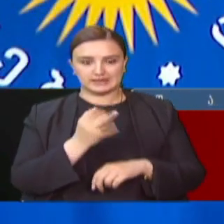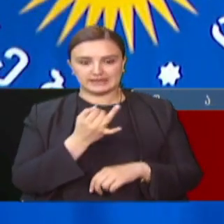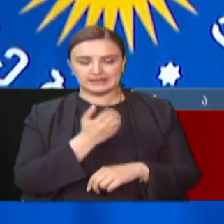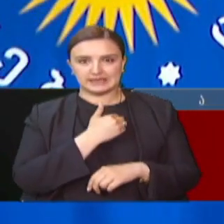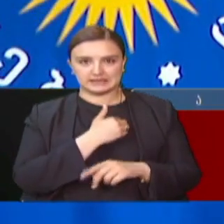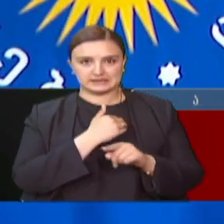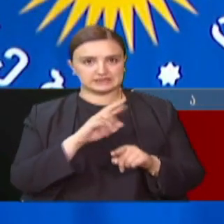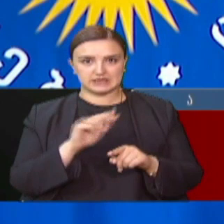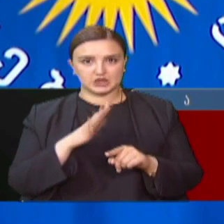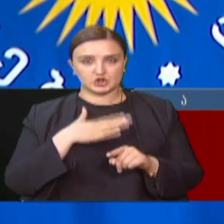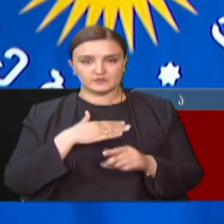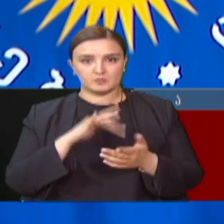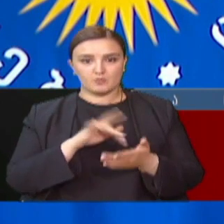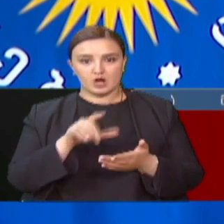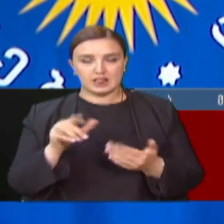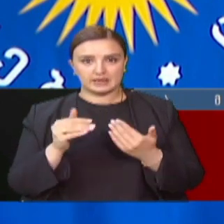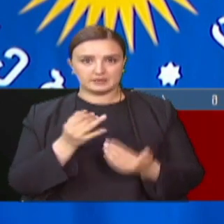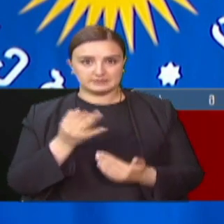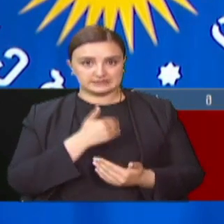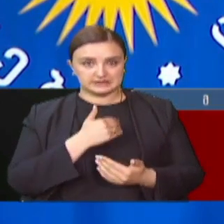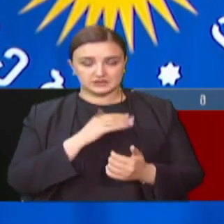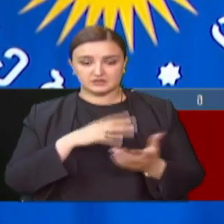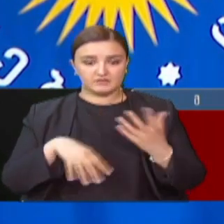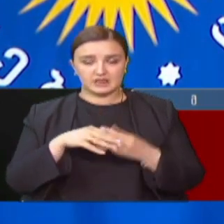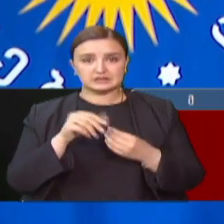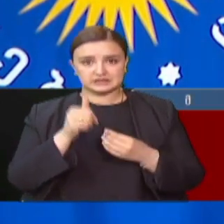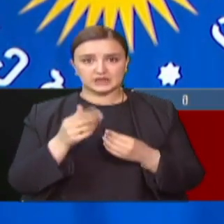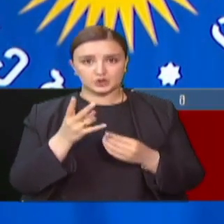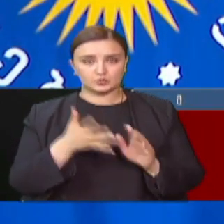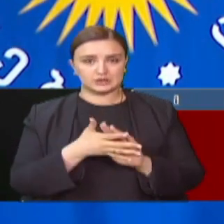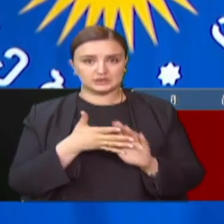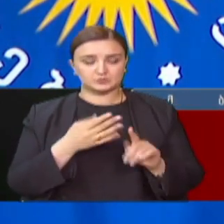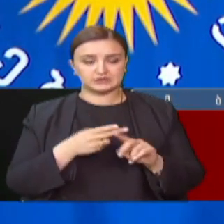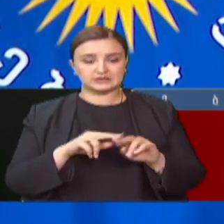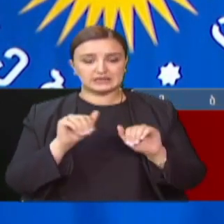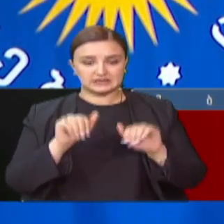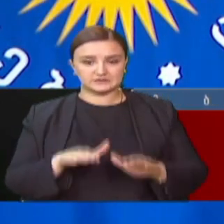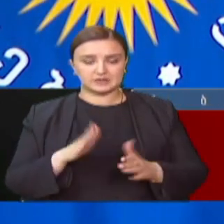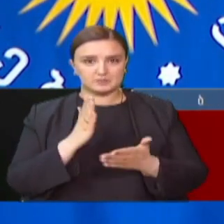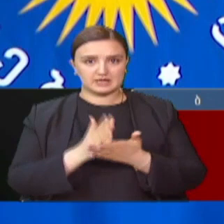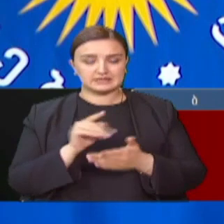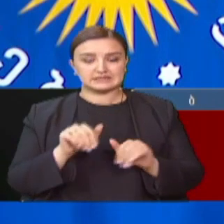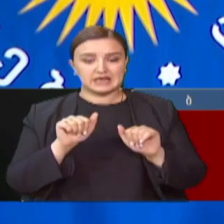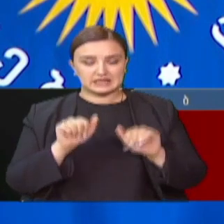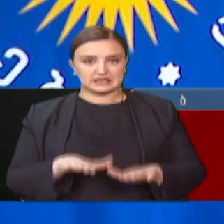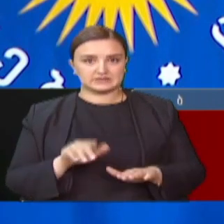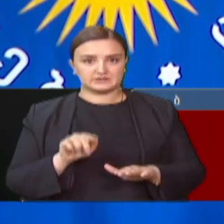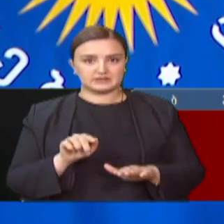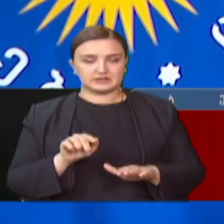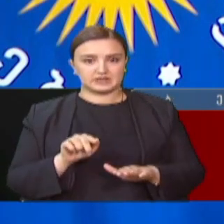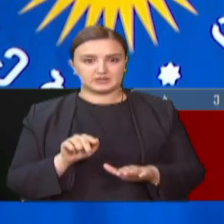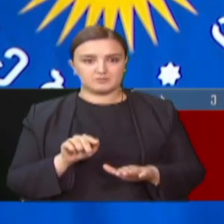ინტერესი და არა ჩვენი თანამოქალაქეების ინტერესი. ყველას კარგად უნდა იმესმოდეს, რომ ეს გადაწყვეტილება ამ შემთხვევაში არის ის გადაწყვეტილება, რომელიც,